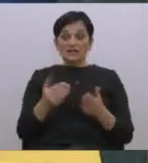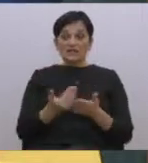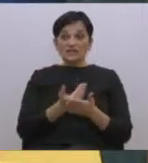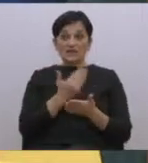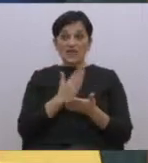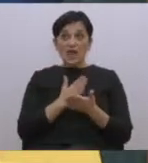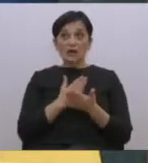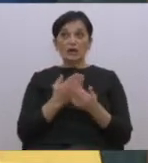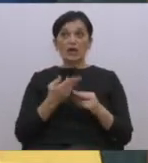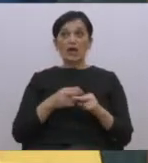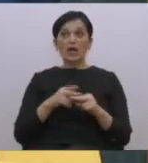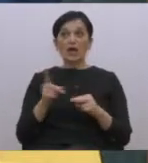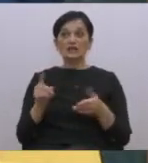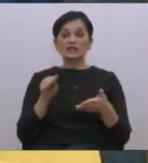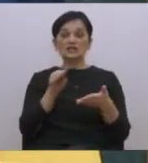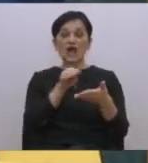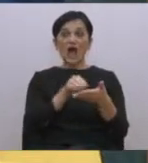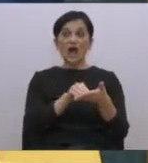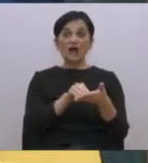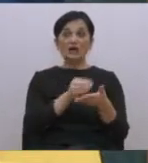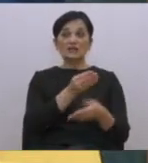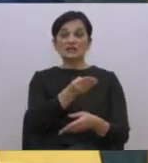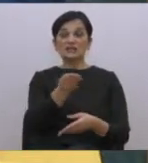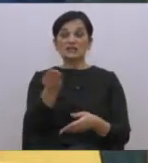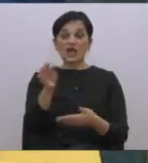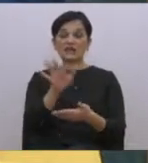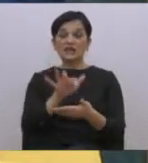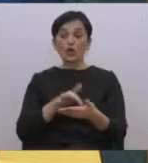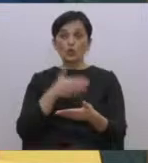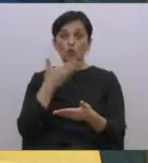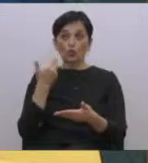dar alise sa sa huli gamova darige bu tekstii.